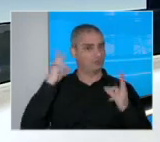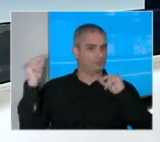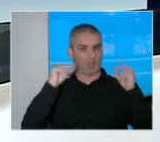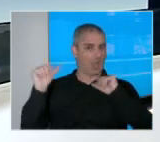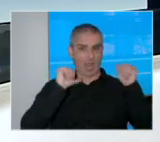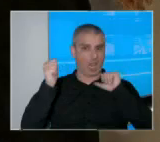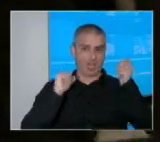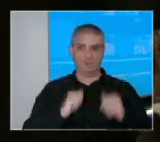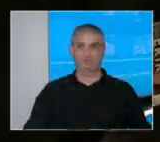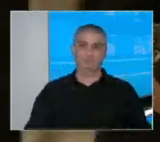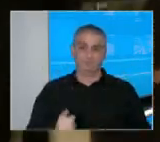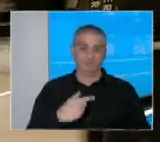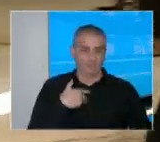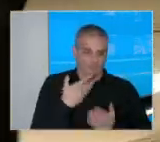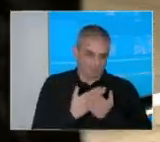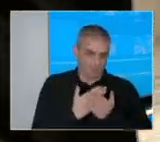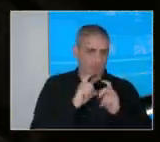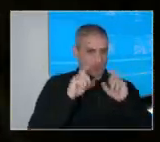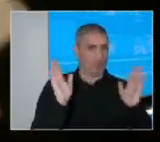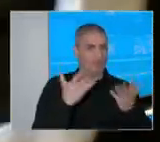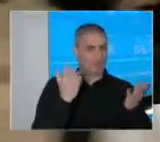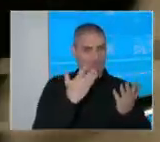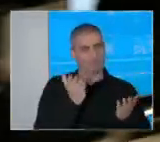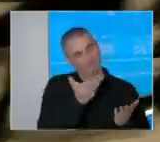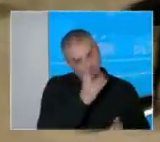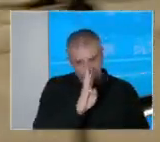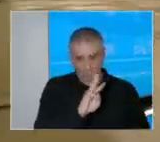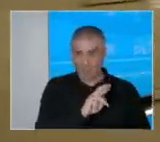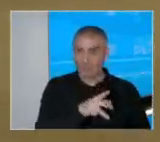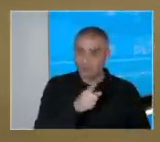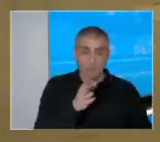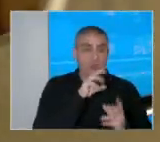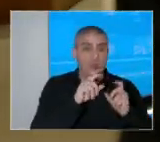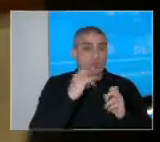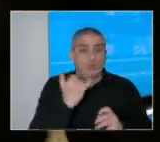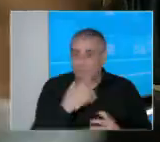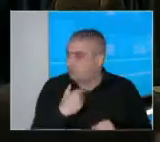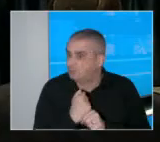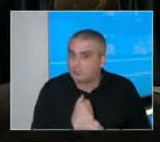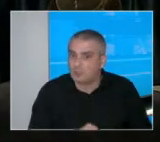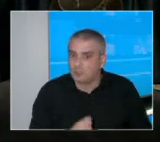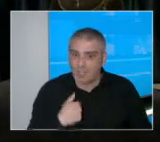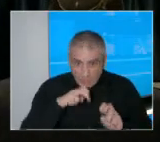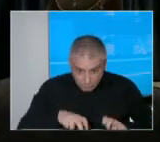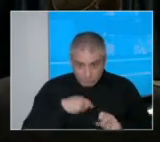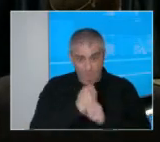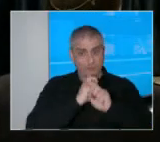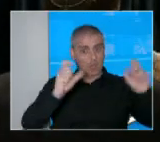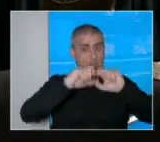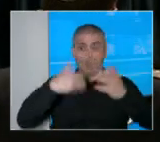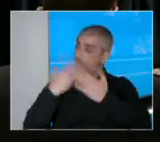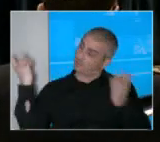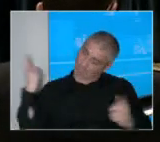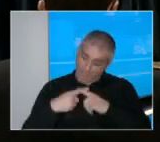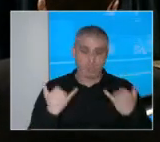השבוע. מציע שתוציא כותרות, מעניין. בבקשה, שאתה מוציא כותרות כל הזמן, זה מה שאני עושה. אני יושב פה ומוציא כותרות,